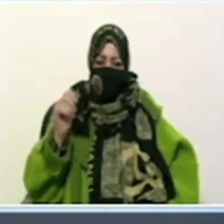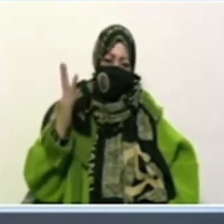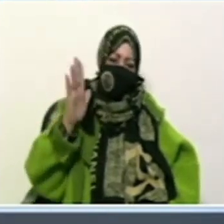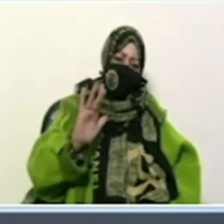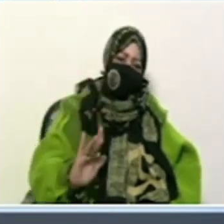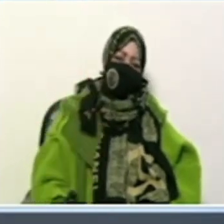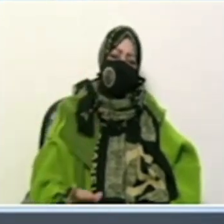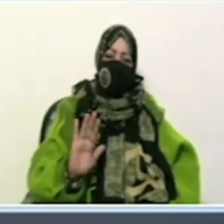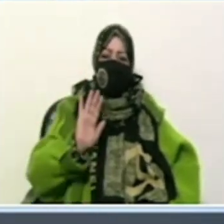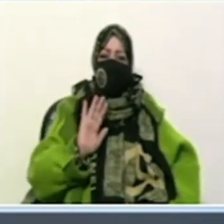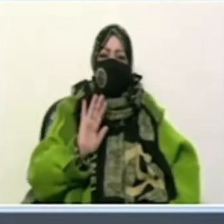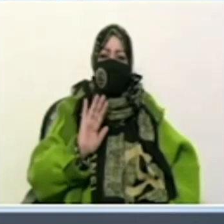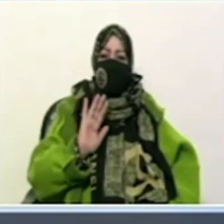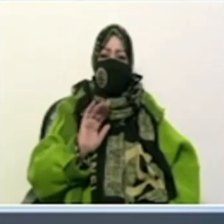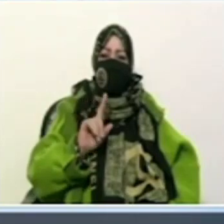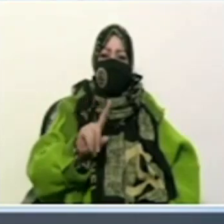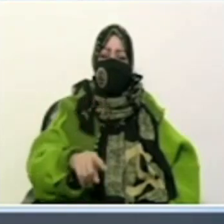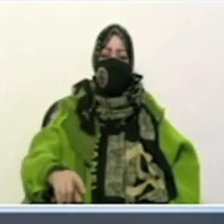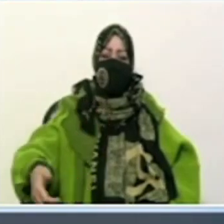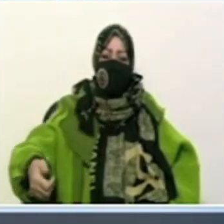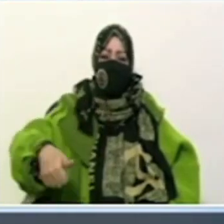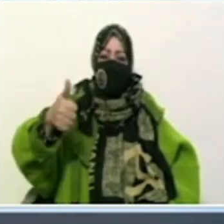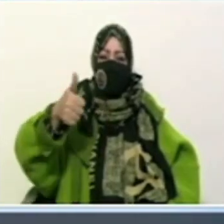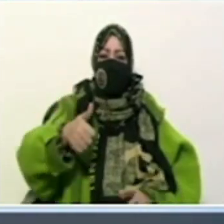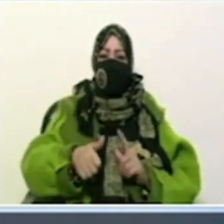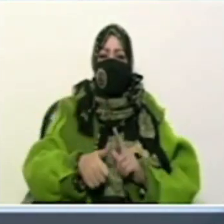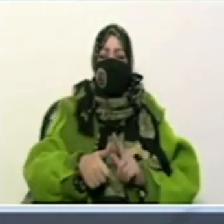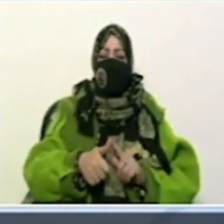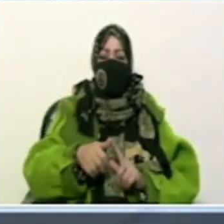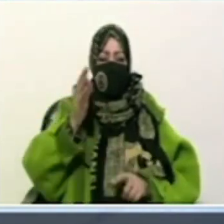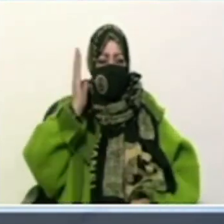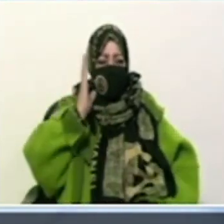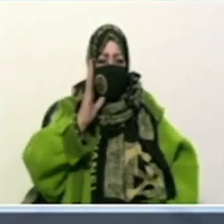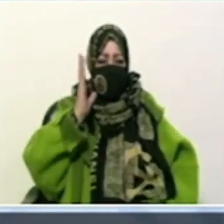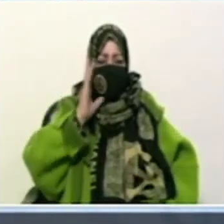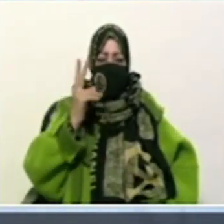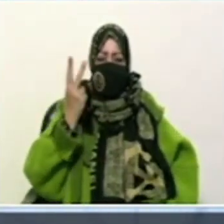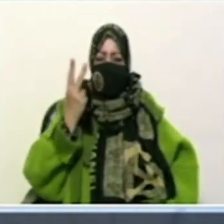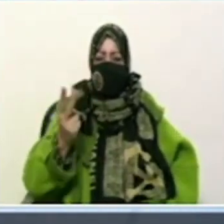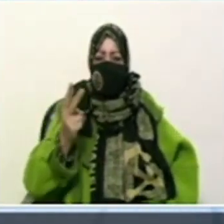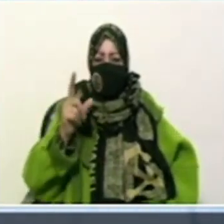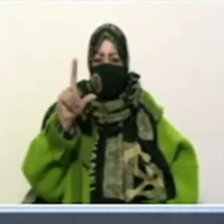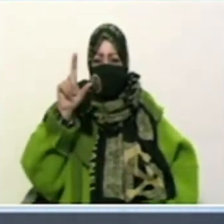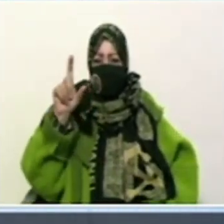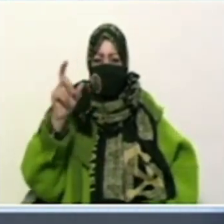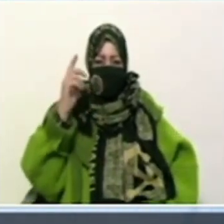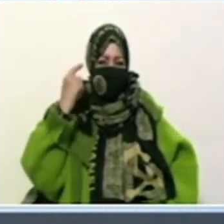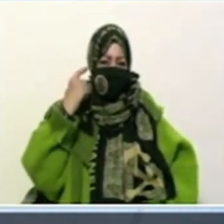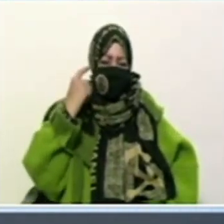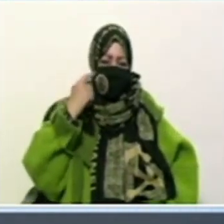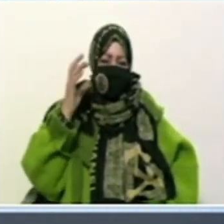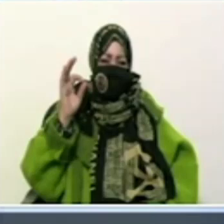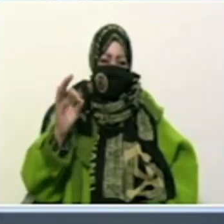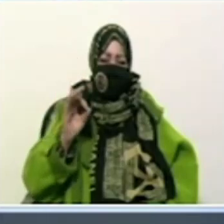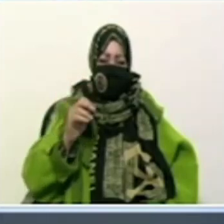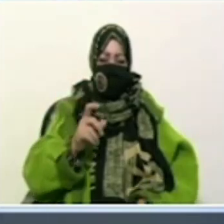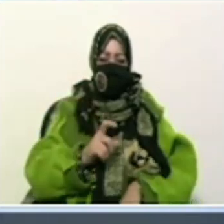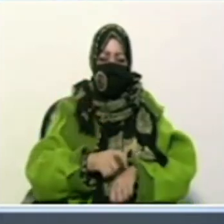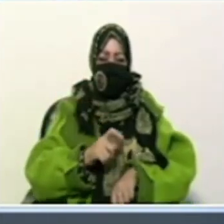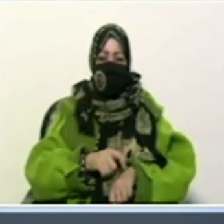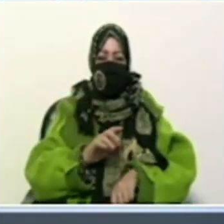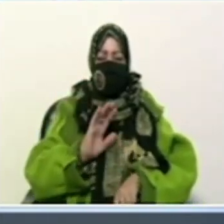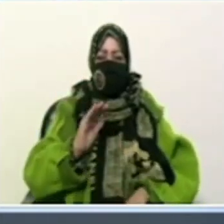يكن الوقت وقت نهي مثلا بعد صلاة العصر أو كذا، فهذا لا، لكن غير ذلك فله أن يصلي تحية